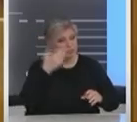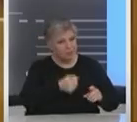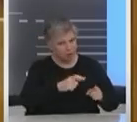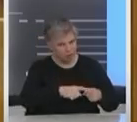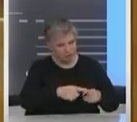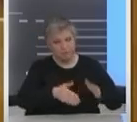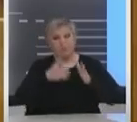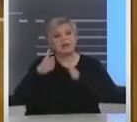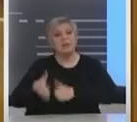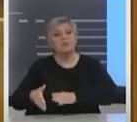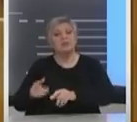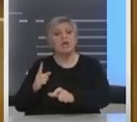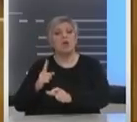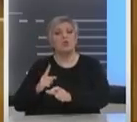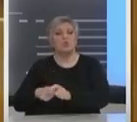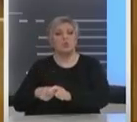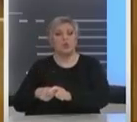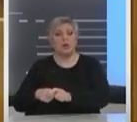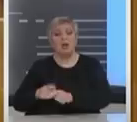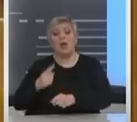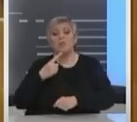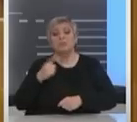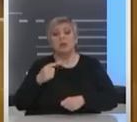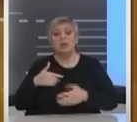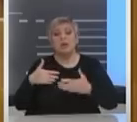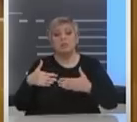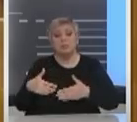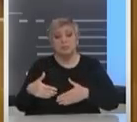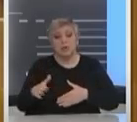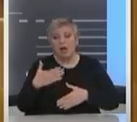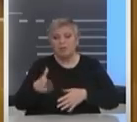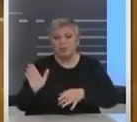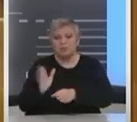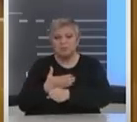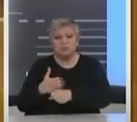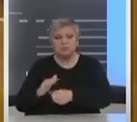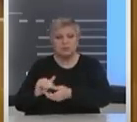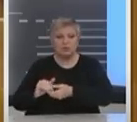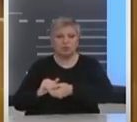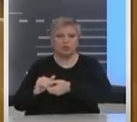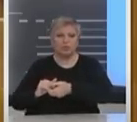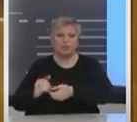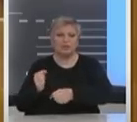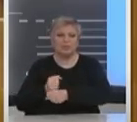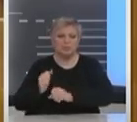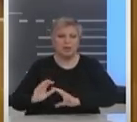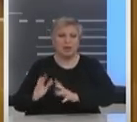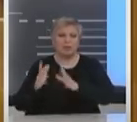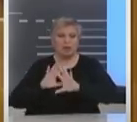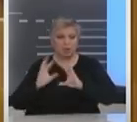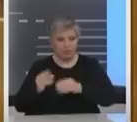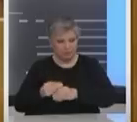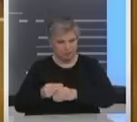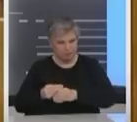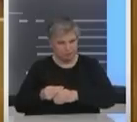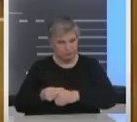ΟΚΟΕ που διατείνονται ότι βρισκόμαστε μπροστά σε μία καταστροφή. Και ας μιλήσουμε συγκεκριμένα. Κινδυνεύει